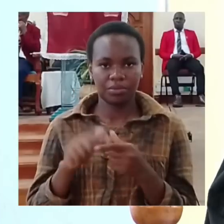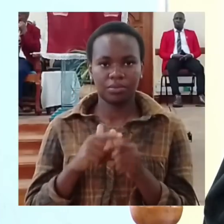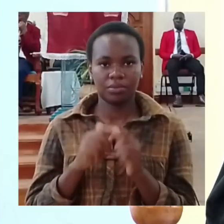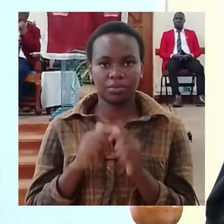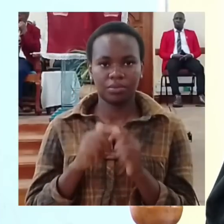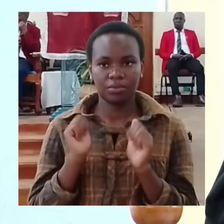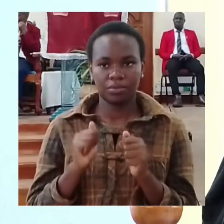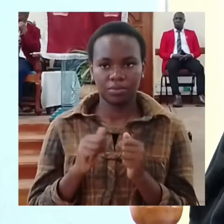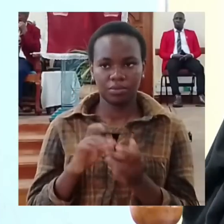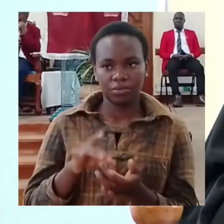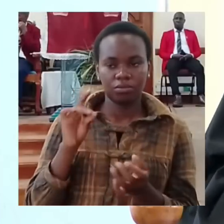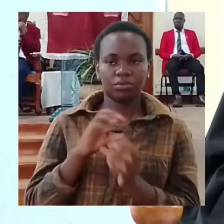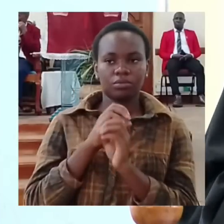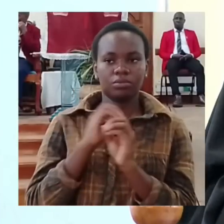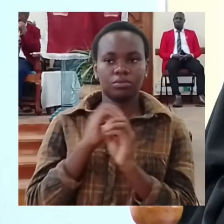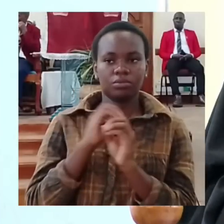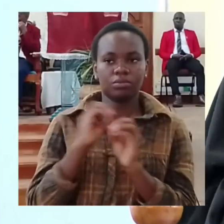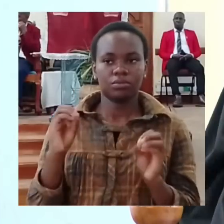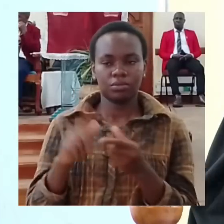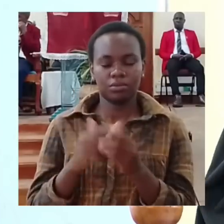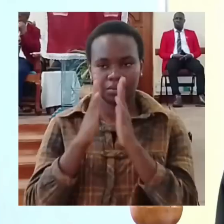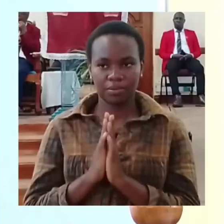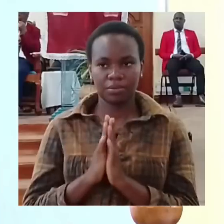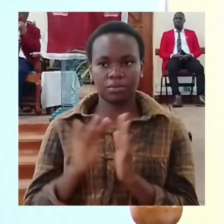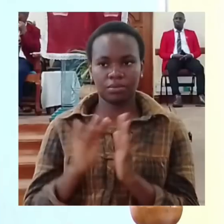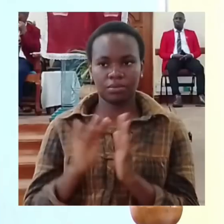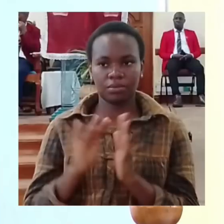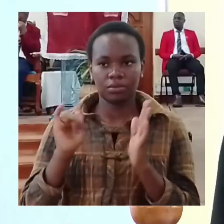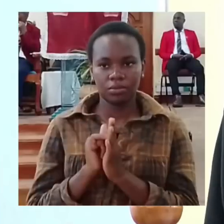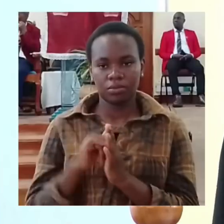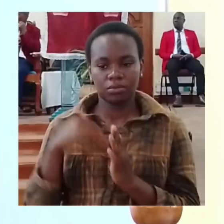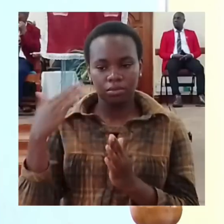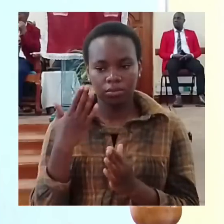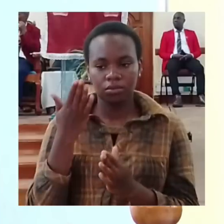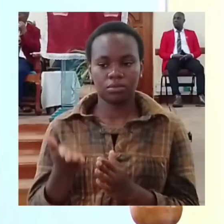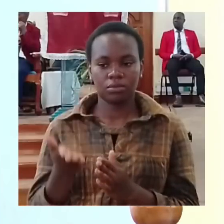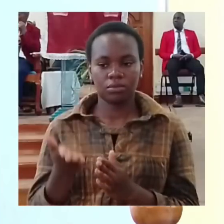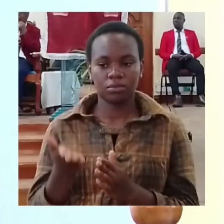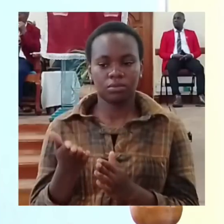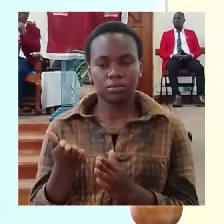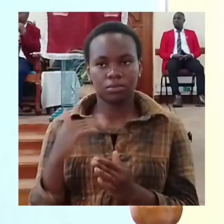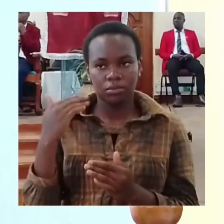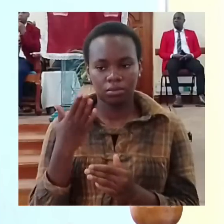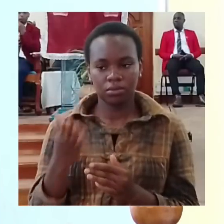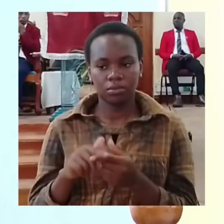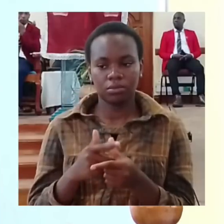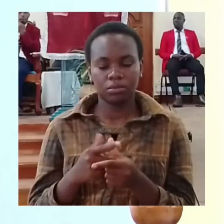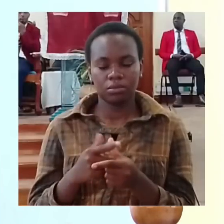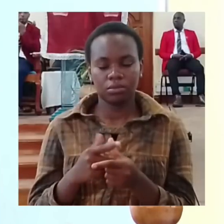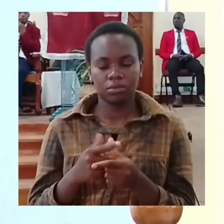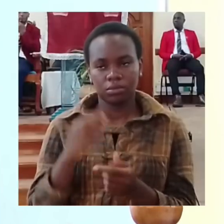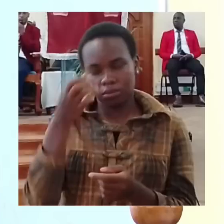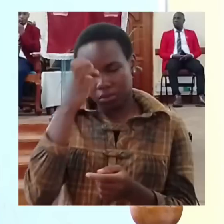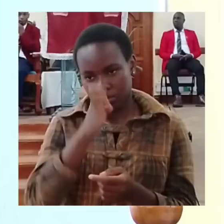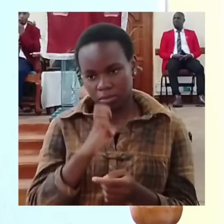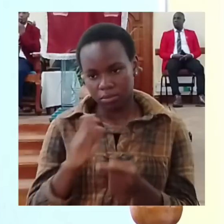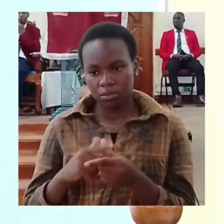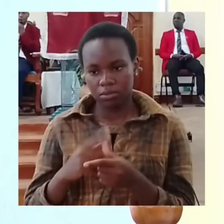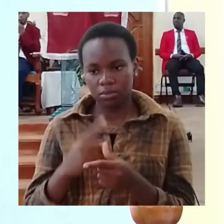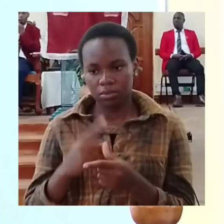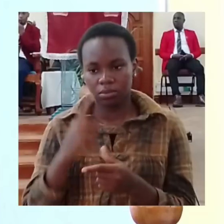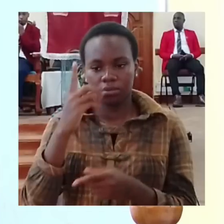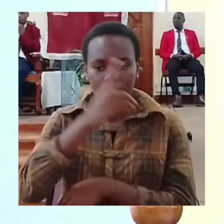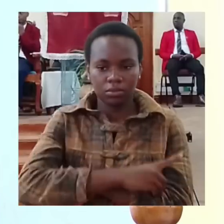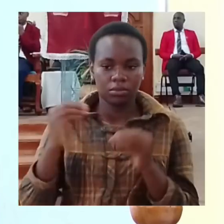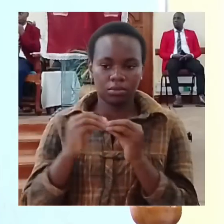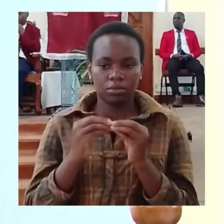Ndigeka atĩa ndigĩthurwo rĩngĩ? How I pray that we shall be available. How I pray, dear elders, atĩ mũthenya ũmwe nĩ